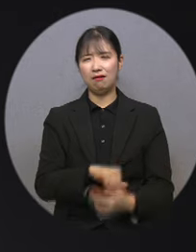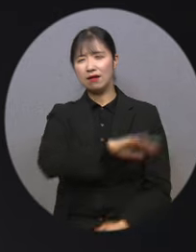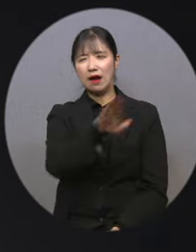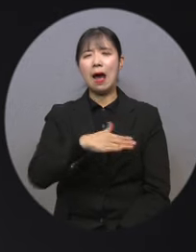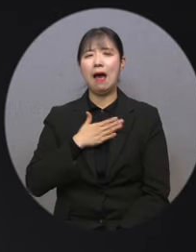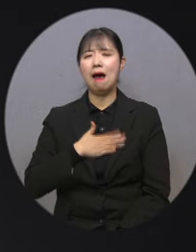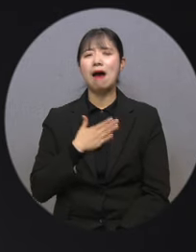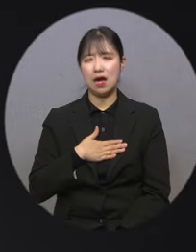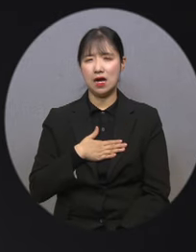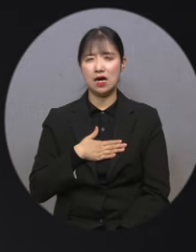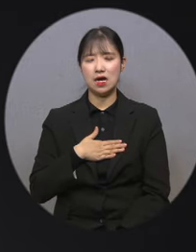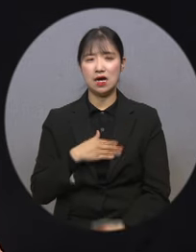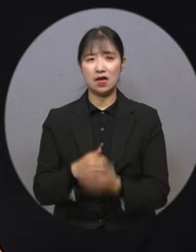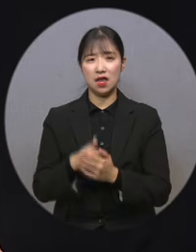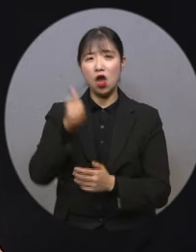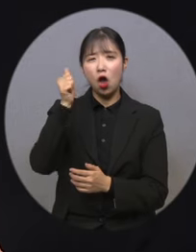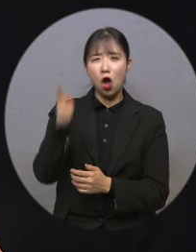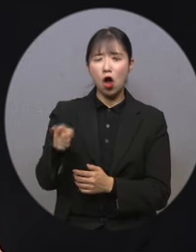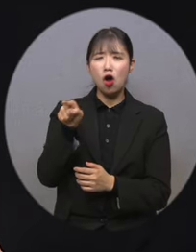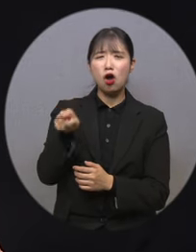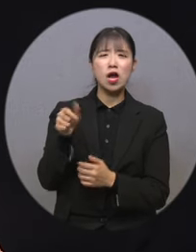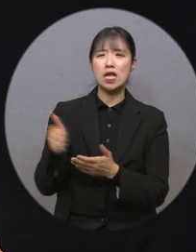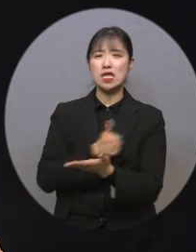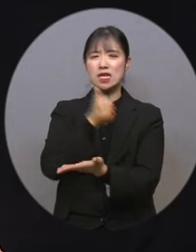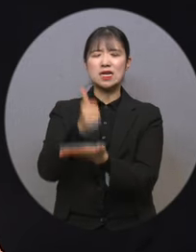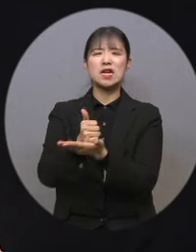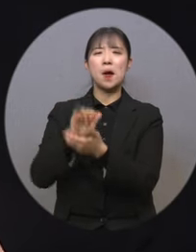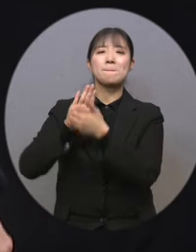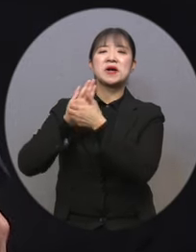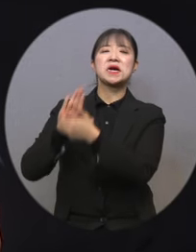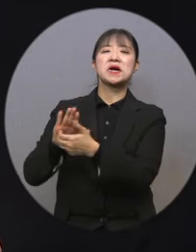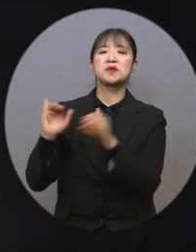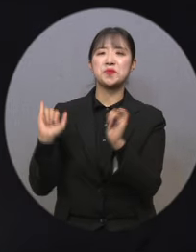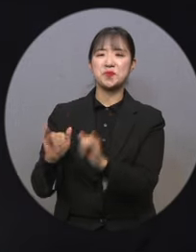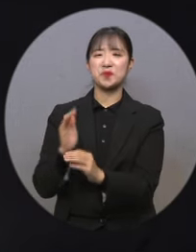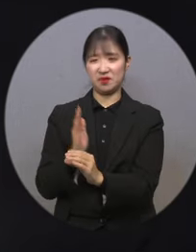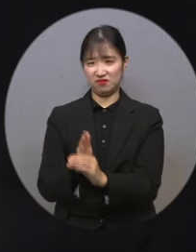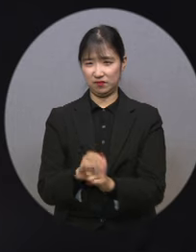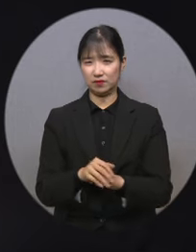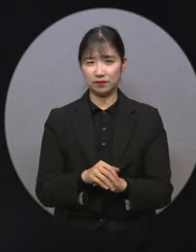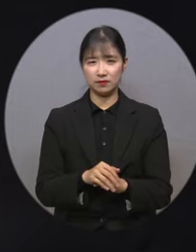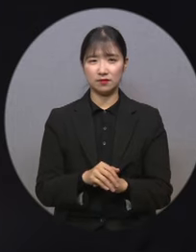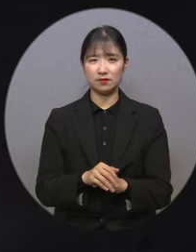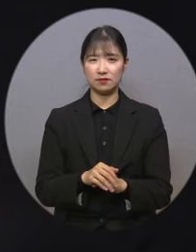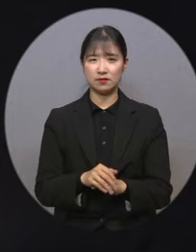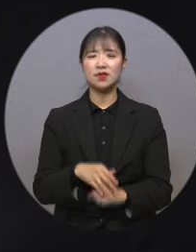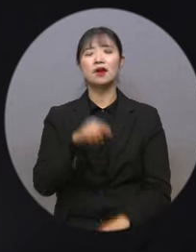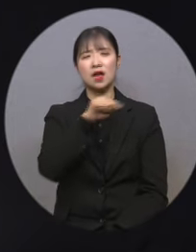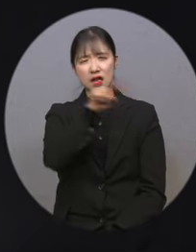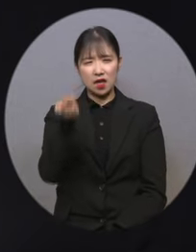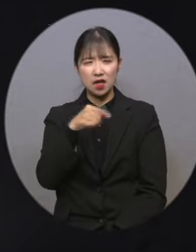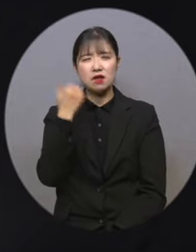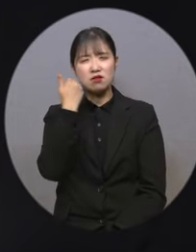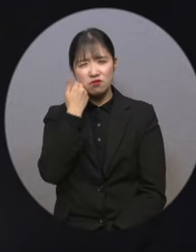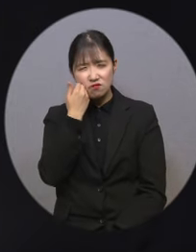알고 있어 그들은. 허경영 나오는 걸 막아라 이러고 있겠죠. 나는 누가 그런지 다 알고